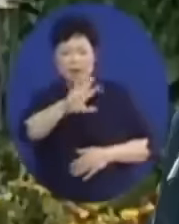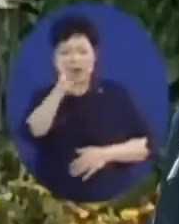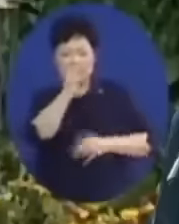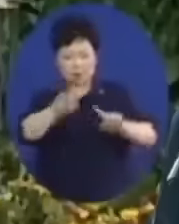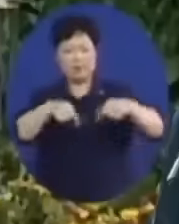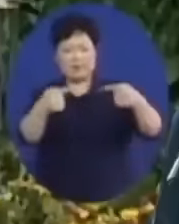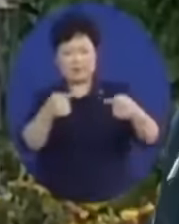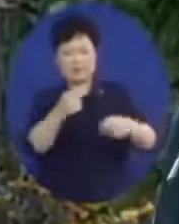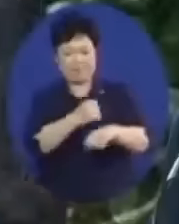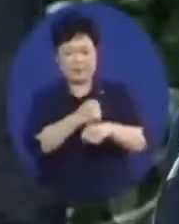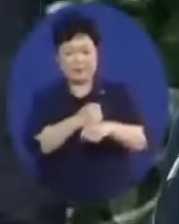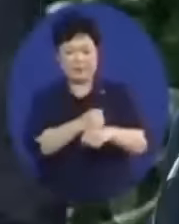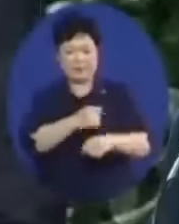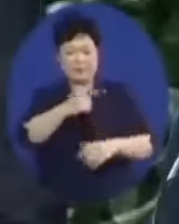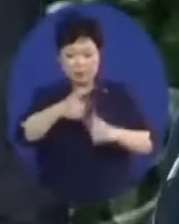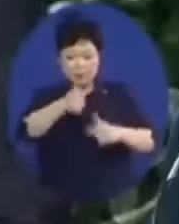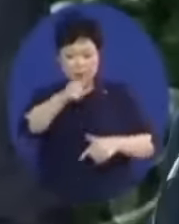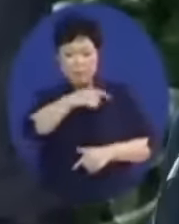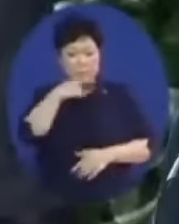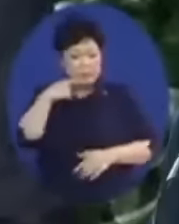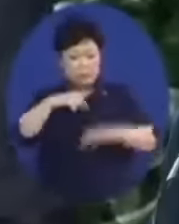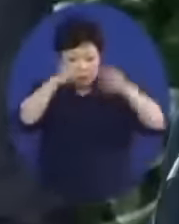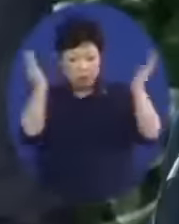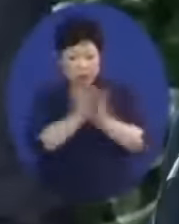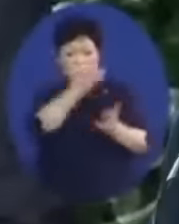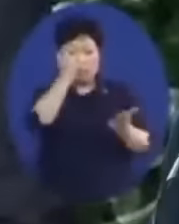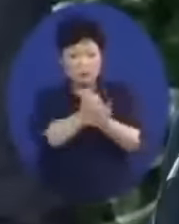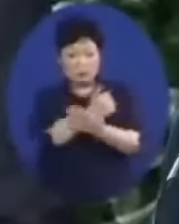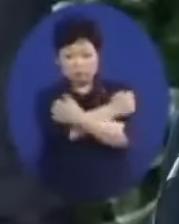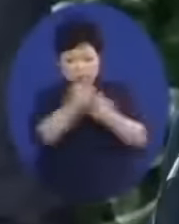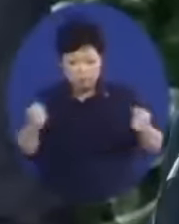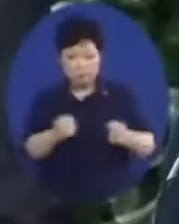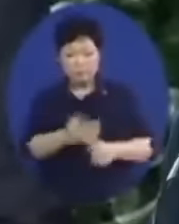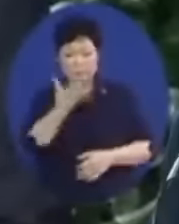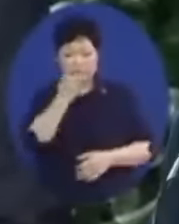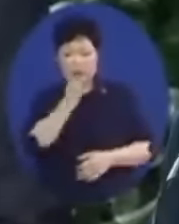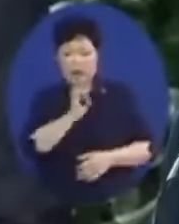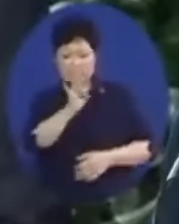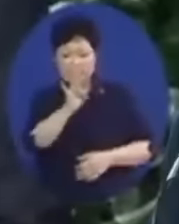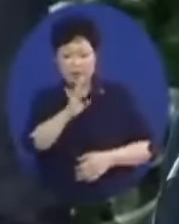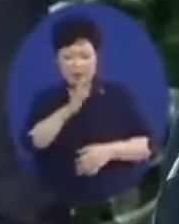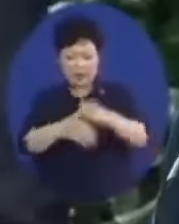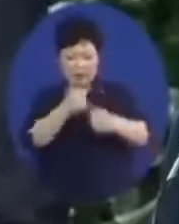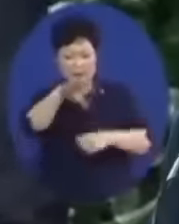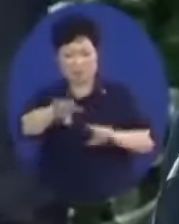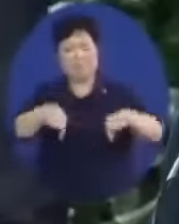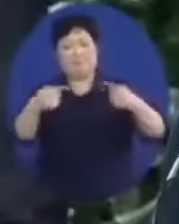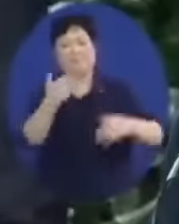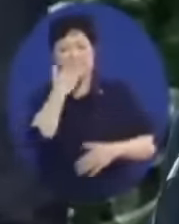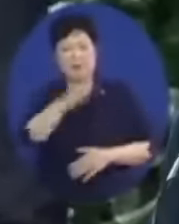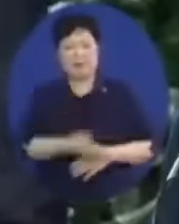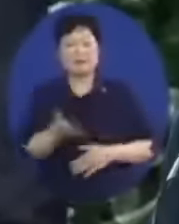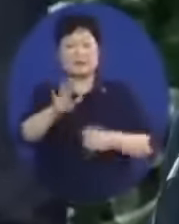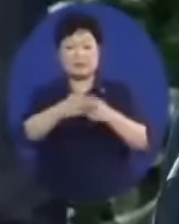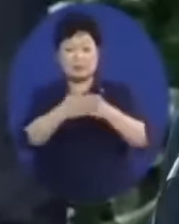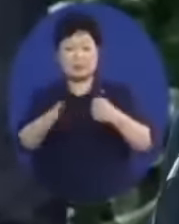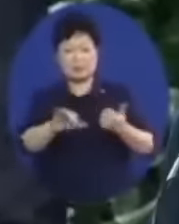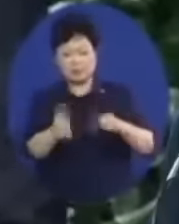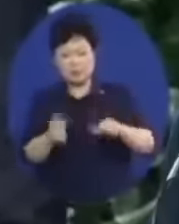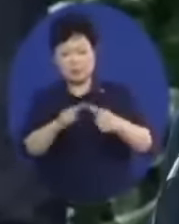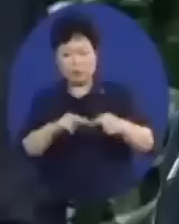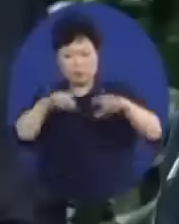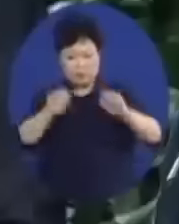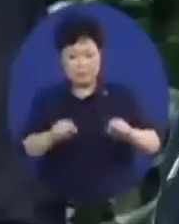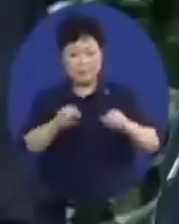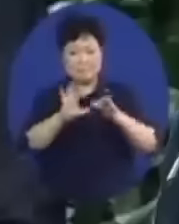우리 피로, 자기의 피로서 우리 죄를 다 청산하고 주님 단번에 하나님 앞에 들어갈 수가 있었던 것입니다. 그러므로 죽음과